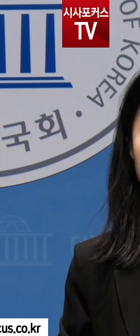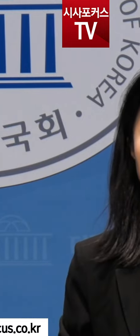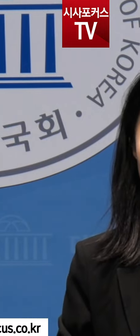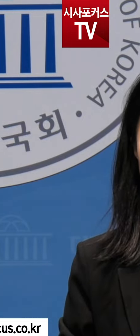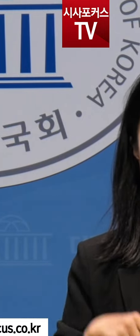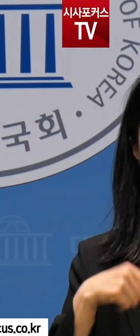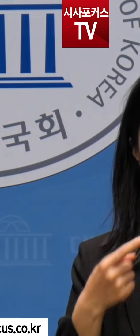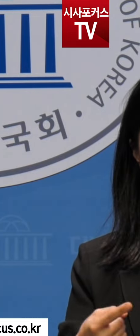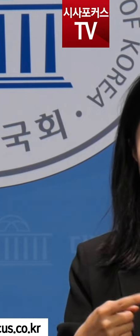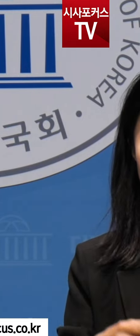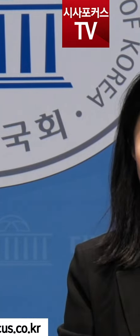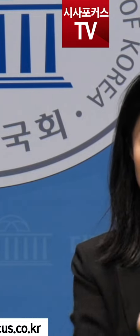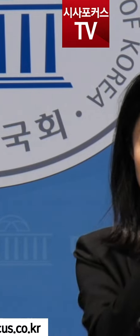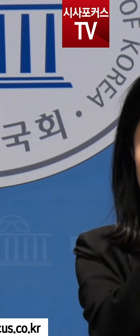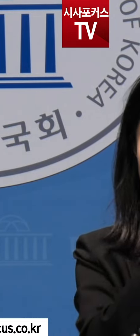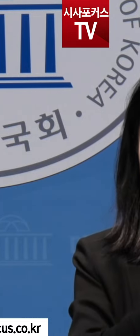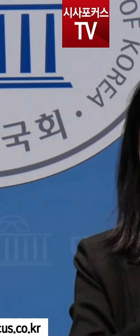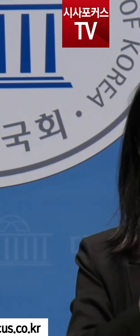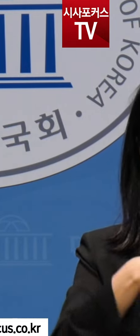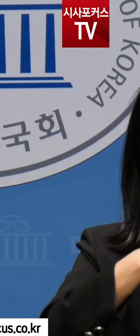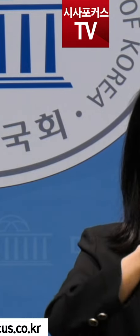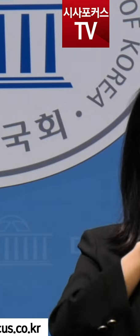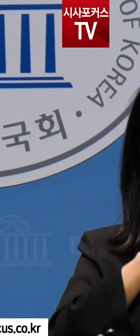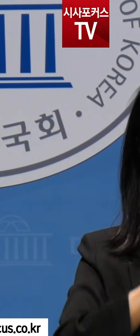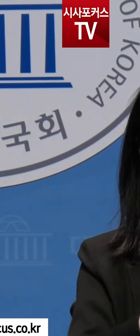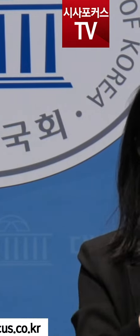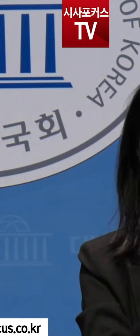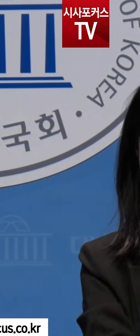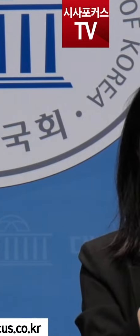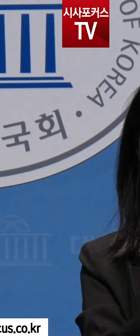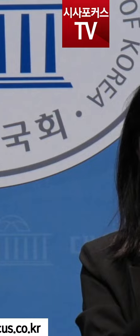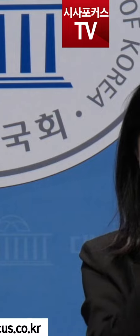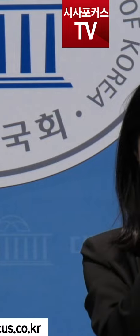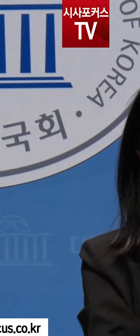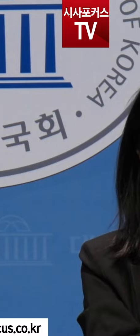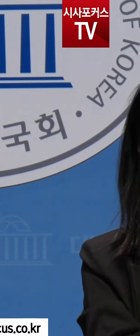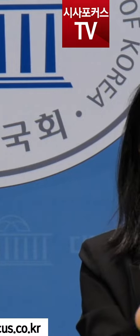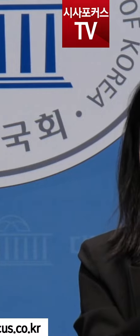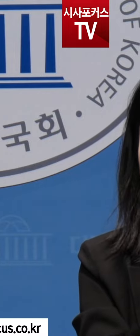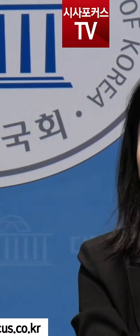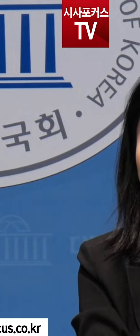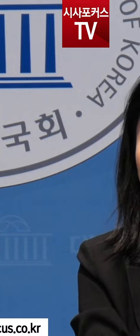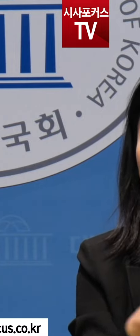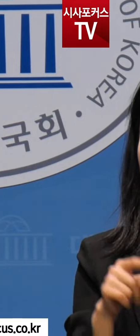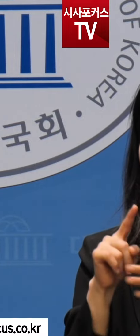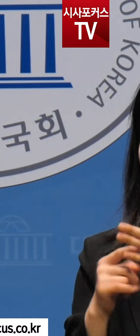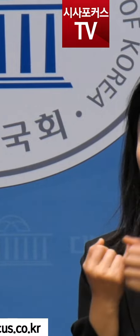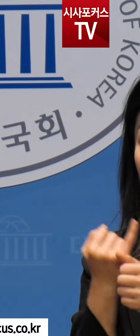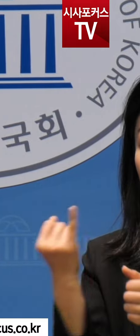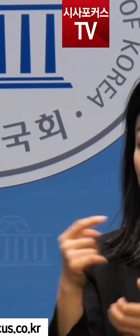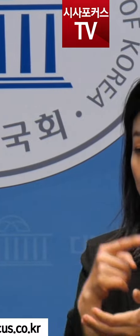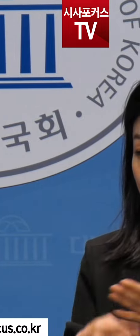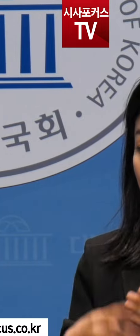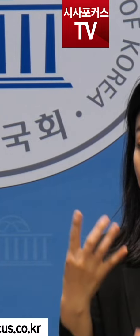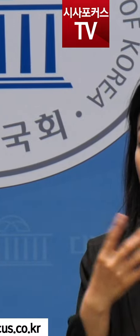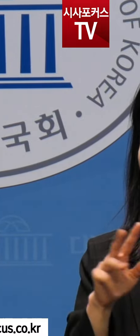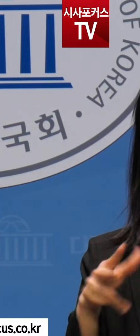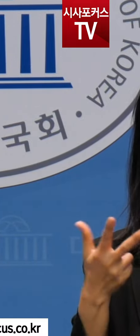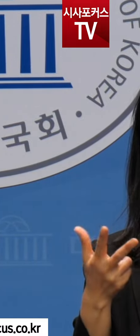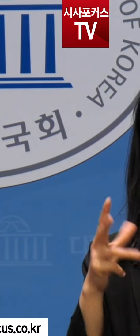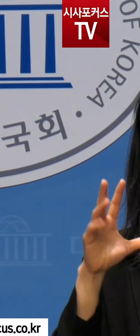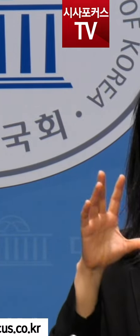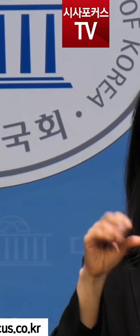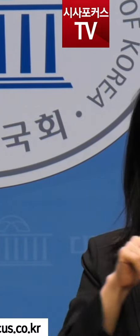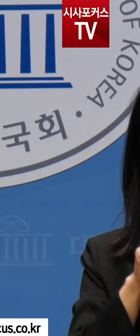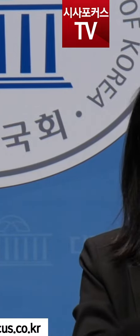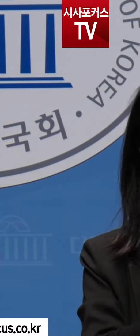9. 이모 1차 주포입니다. 이모가 김건희 여사의 손실액 4,700만 원을 보존해